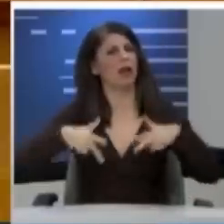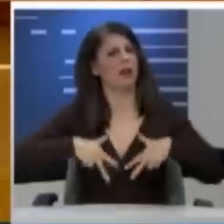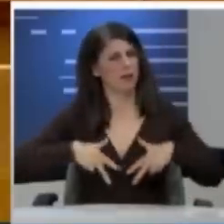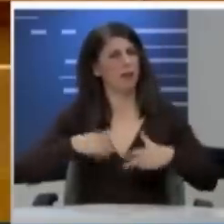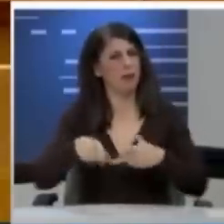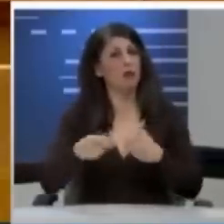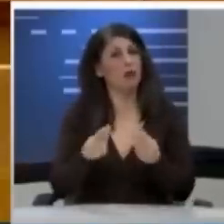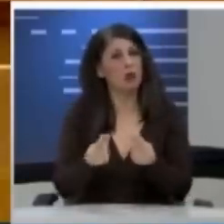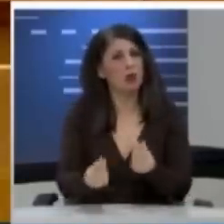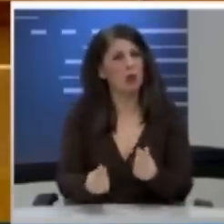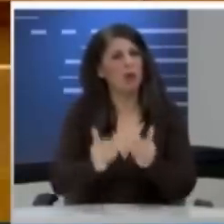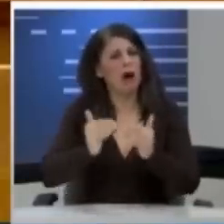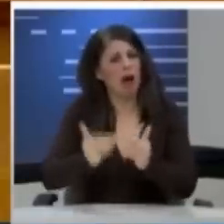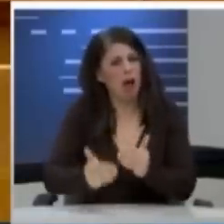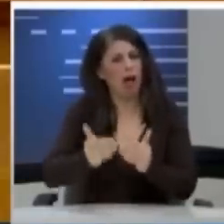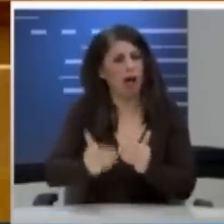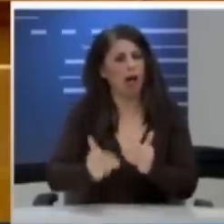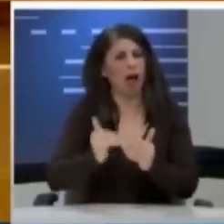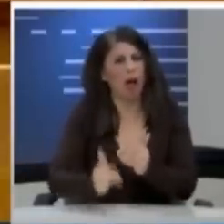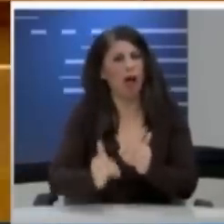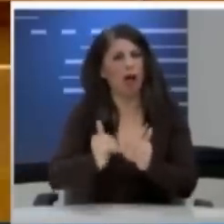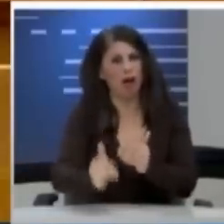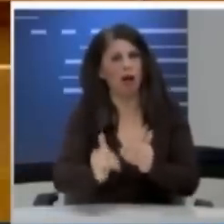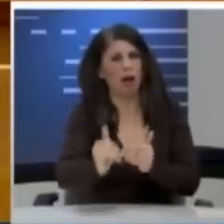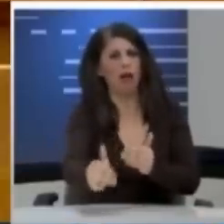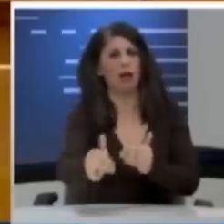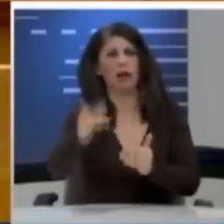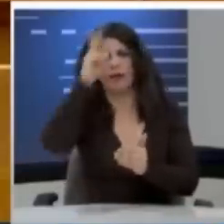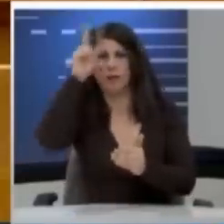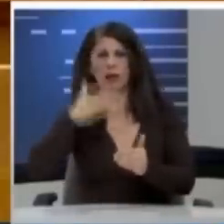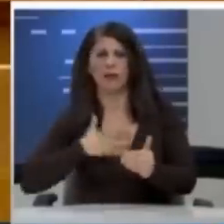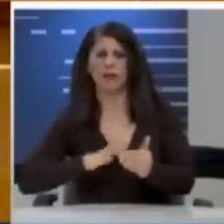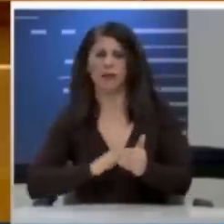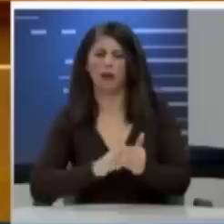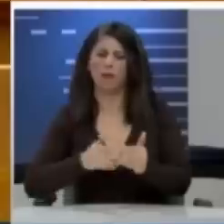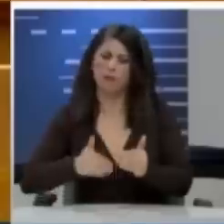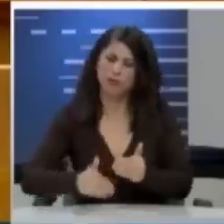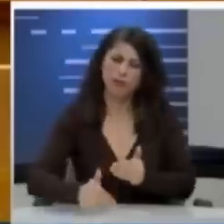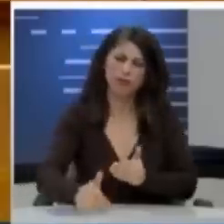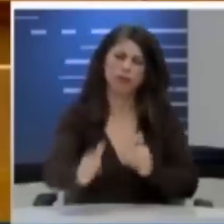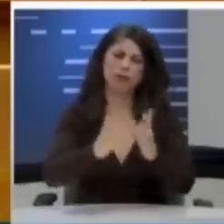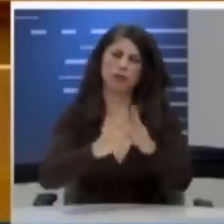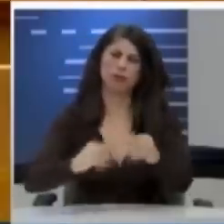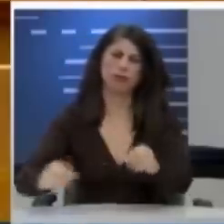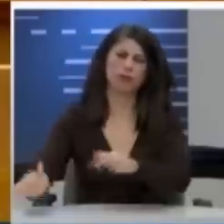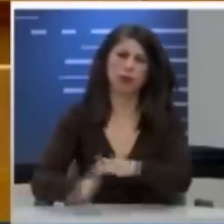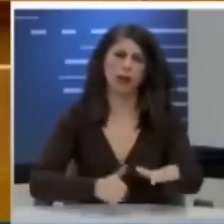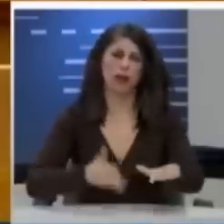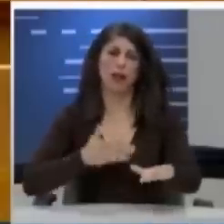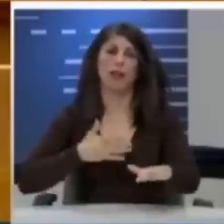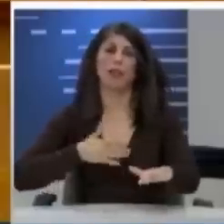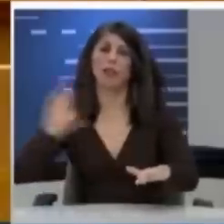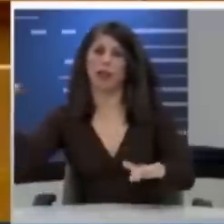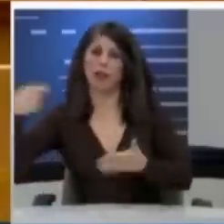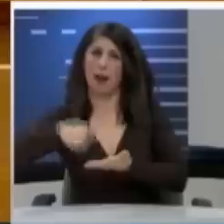έτσι στον τρόπο με τον οποίο η Γερμανία προσπαθεί να αντιπαρέλθει την υποχρέωση να πληρώσει τις